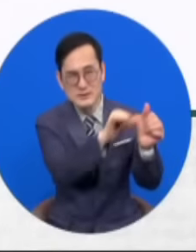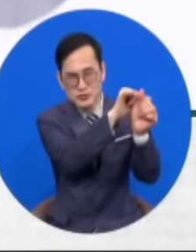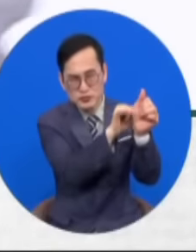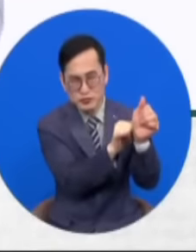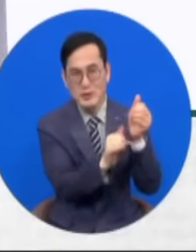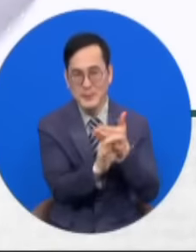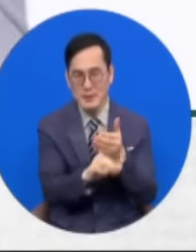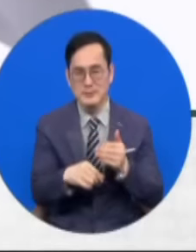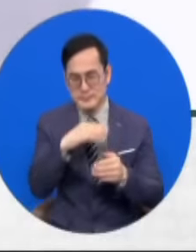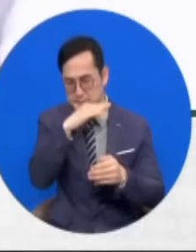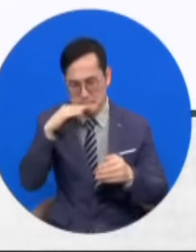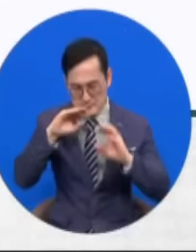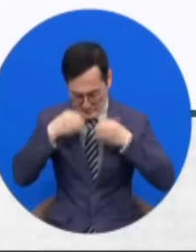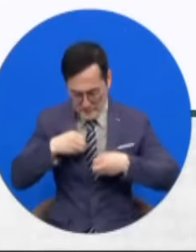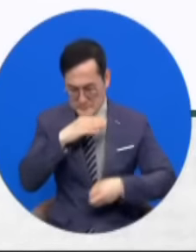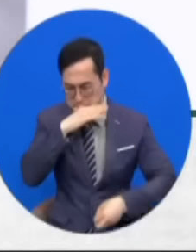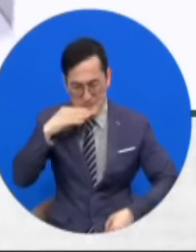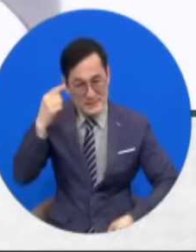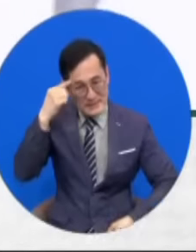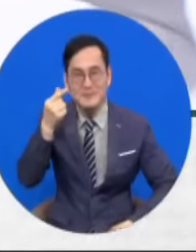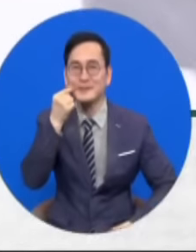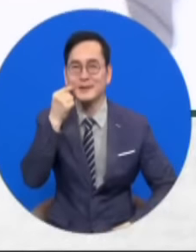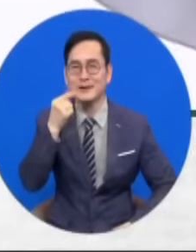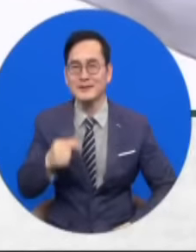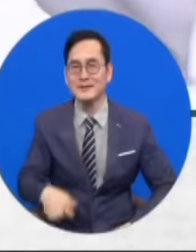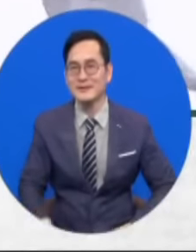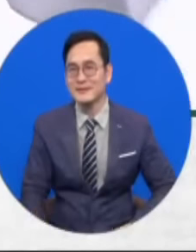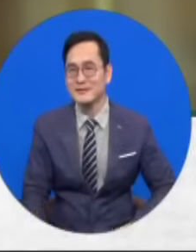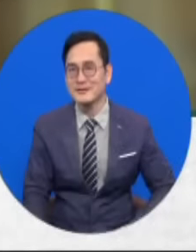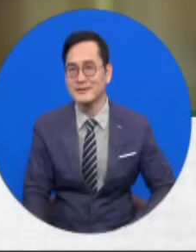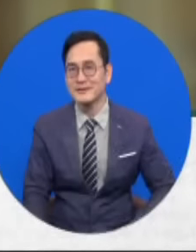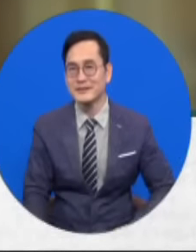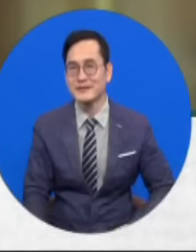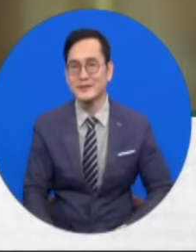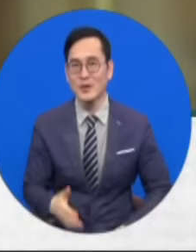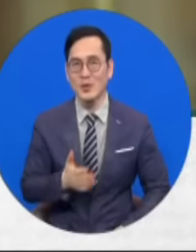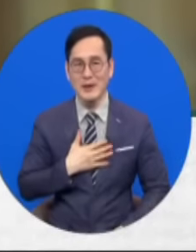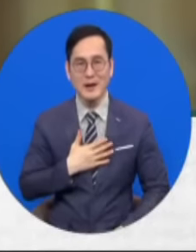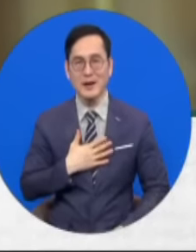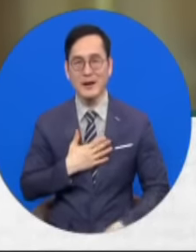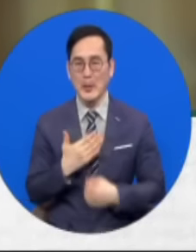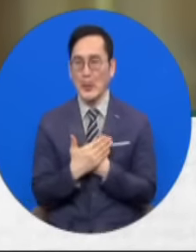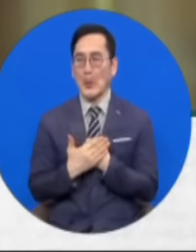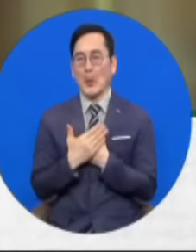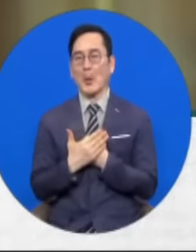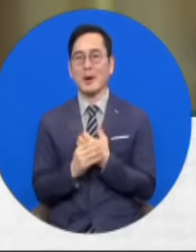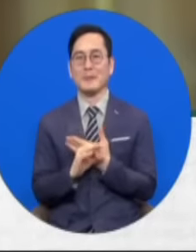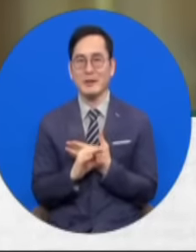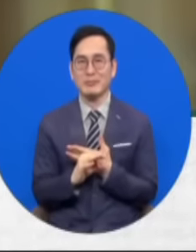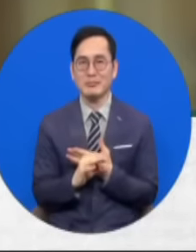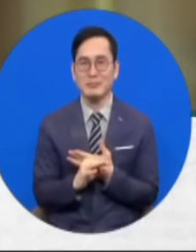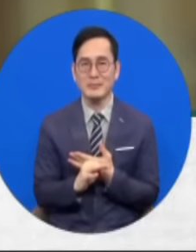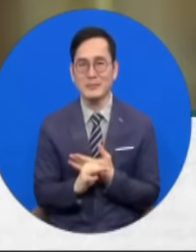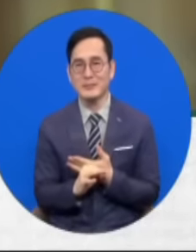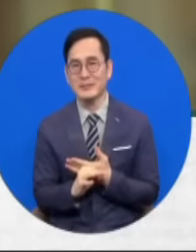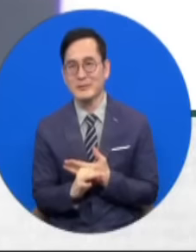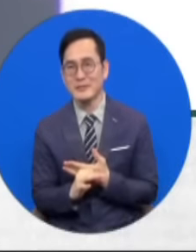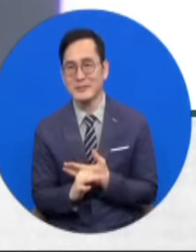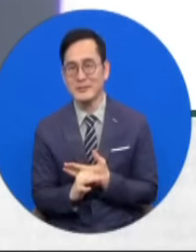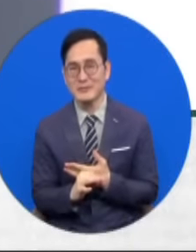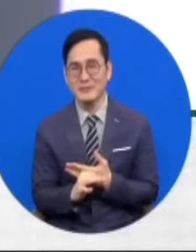상실하게 됩니다 또 내가 살겠다고 생각한다면 객관성을 상실하는 거예요 지금 민주당은 특정 개인이 내가 살겠다고 민주당을